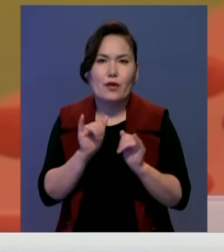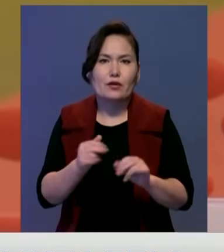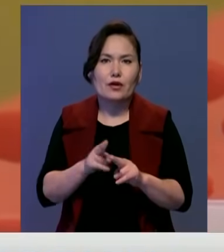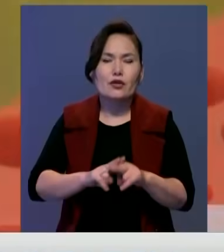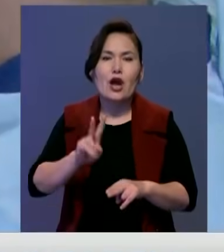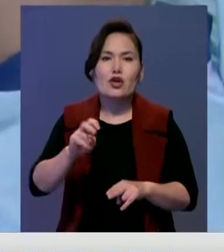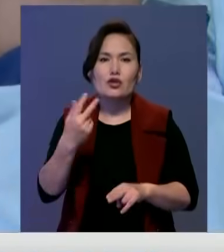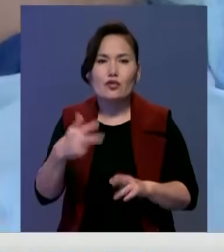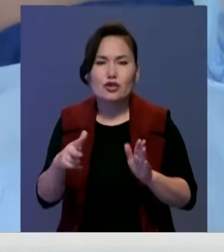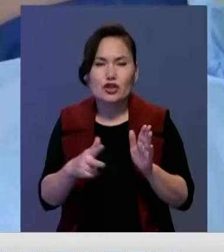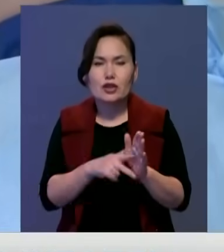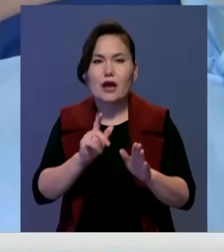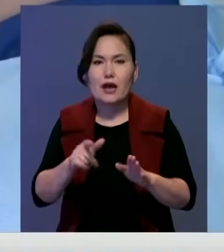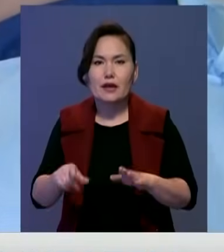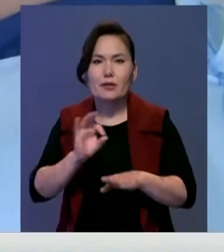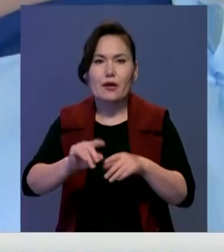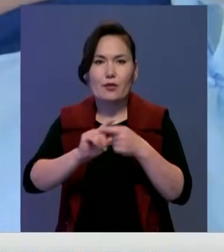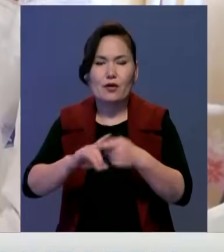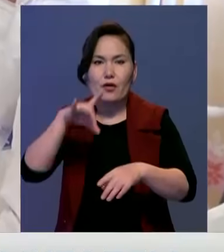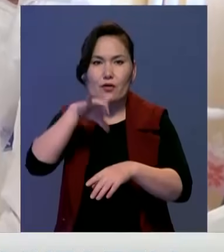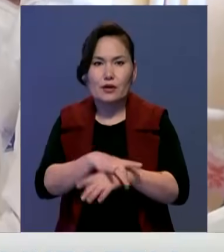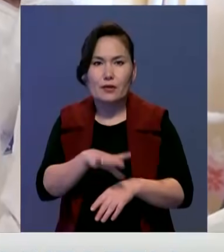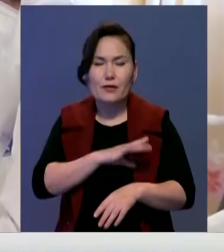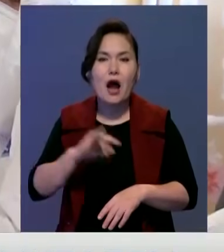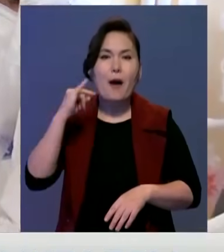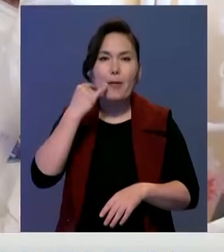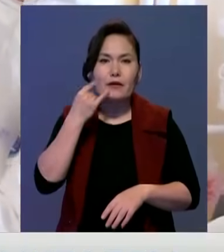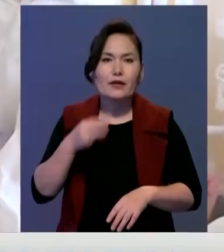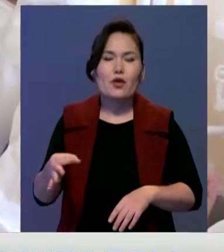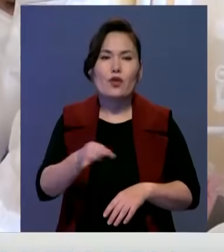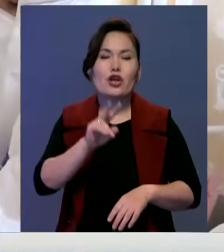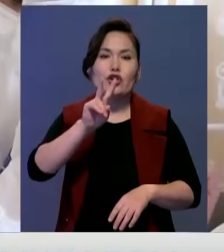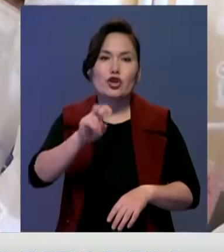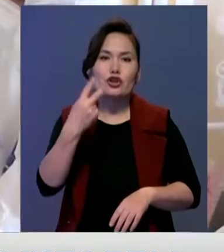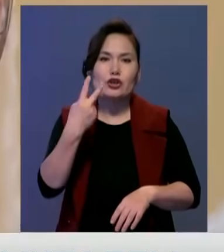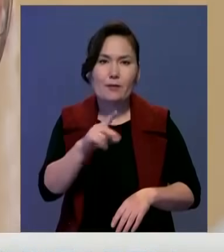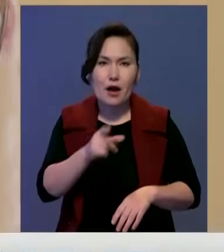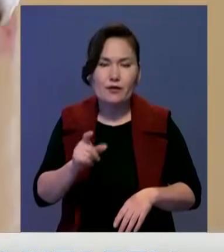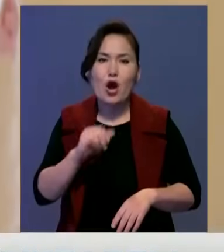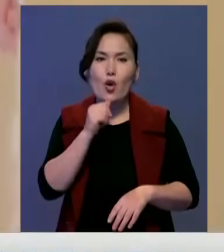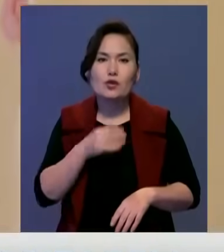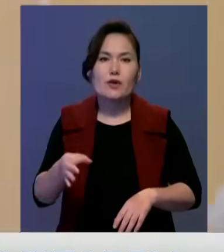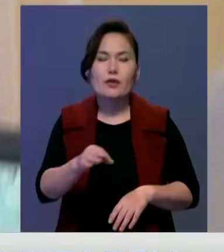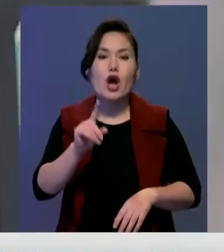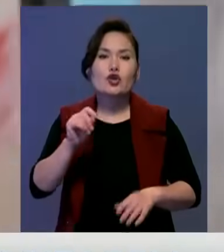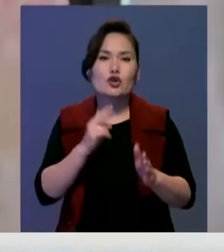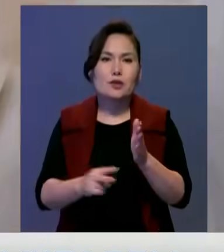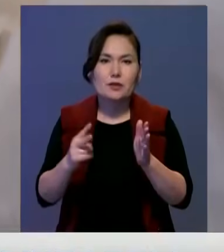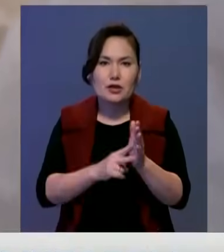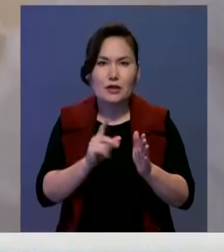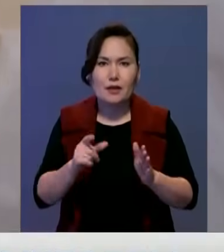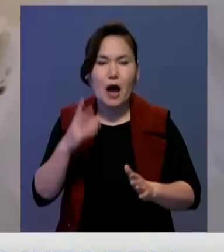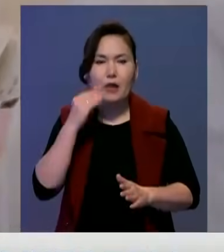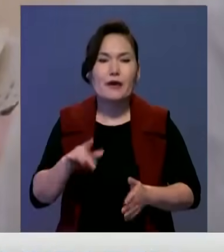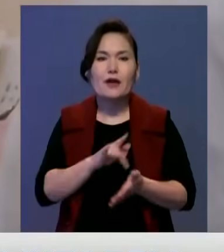237 азаматтың індет жұқтырғаны ПТР арқылы расталды. Павлодар облысында 220, Қостанай өңірінде 177, Алматы